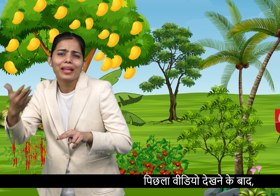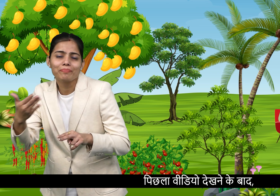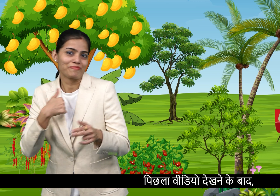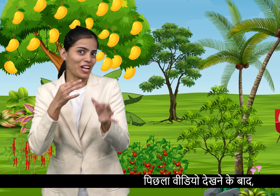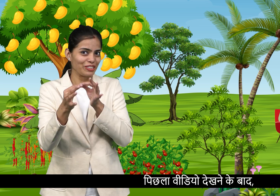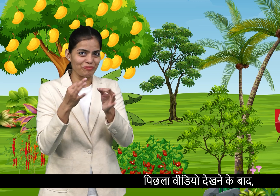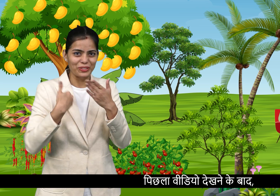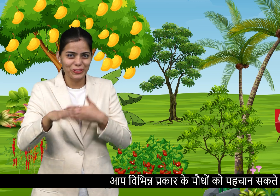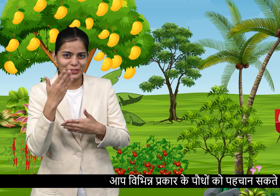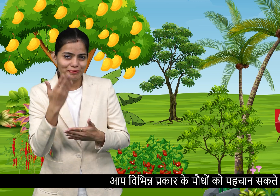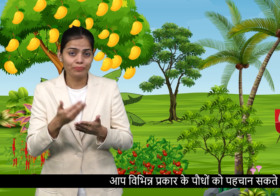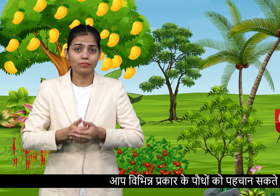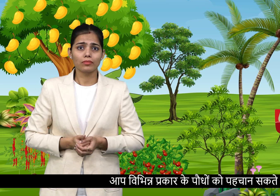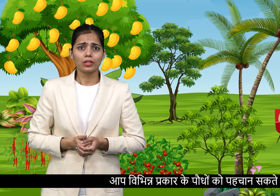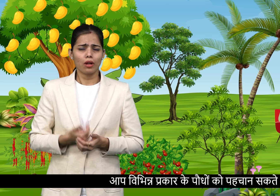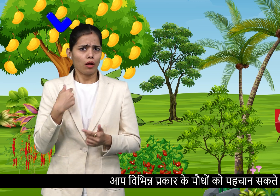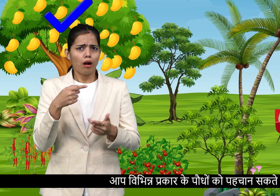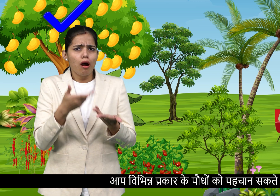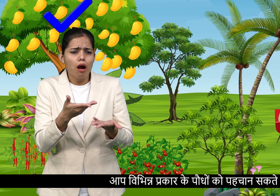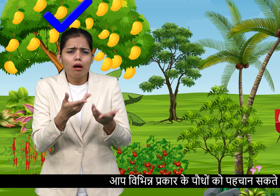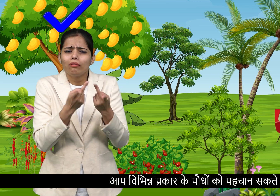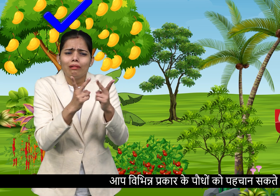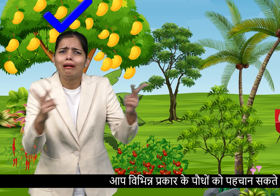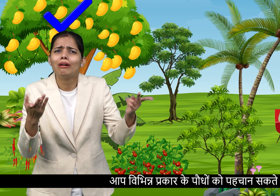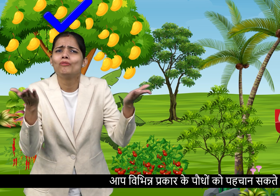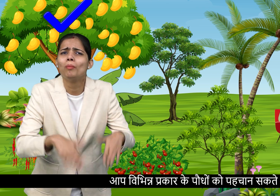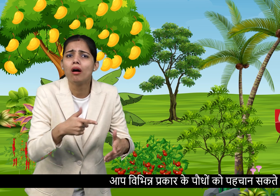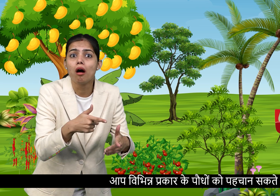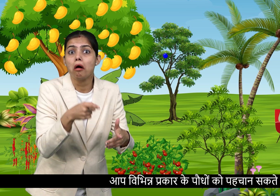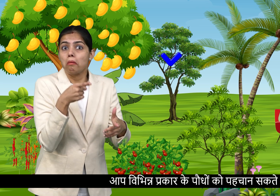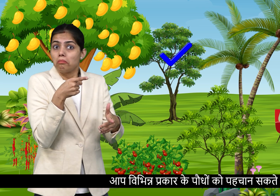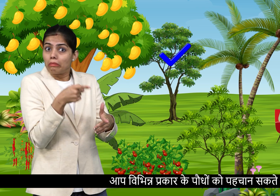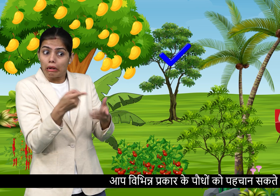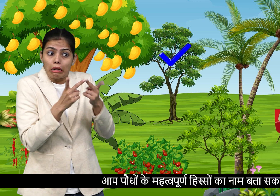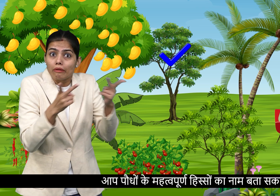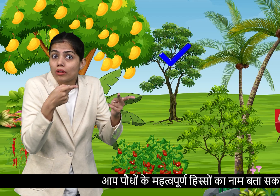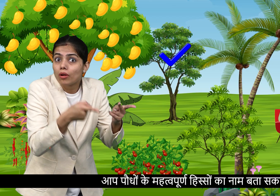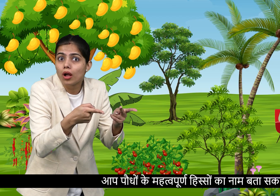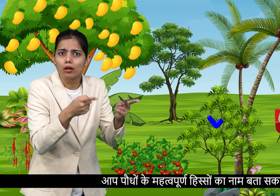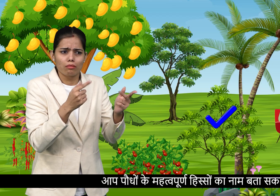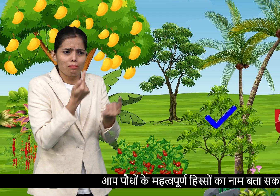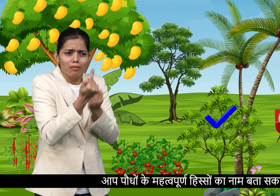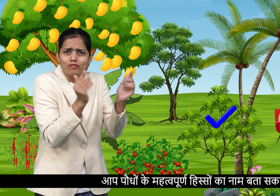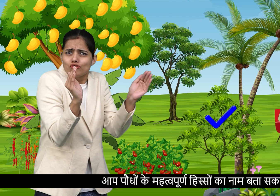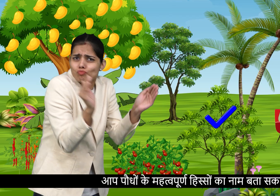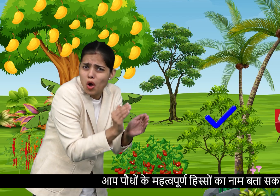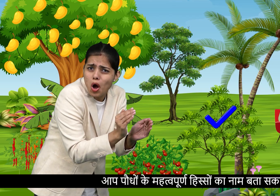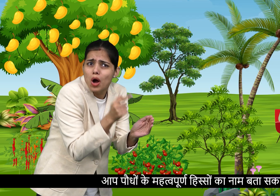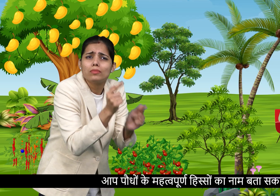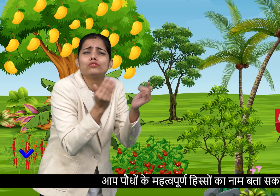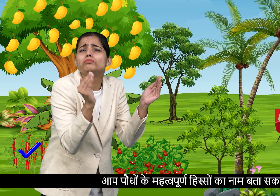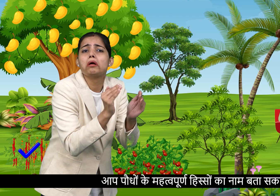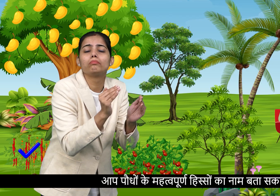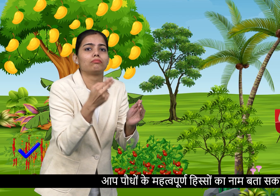देखने के बाद आप विभिन्न प्रकार के पौधों को पहचान सकते हैं। आप पौधों के महत्वपूर्ण हिस्सों का नाम